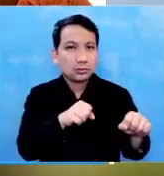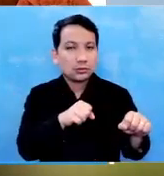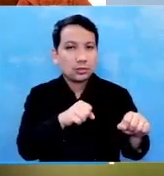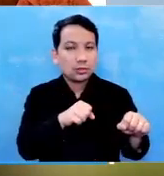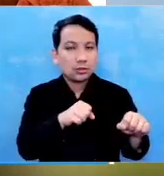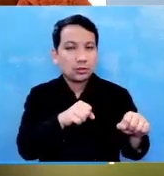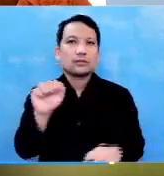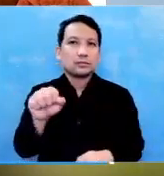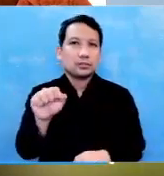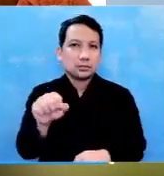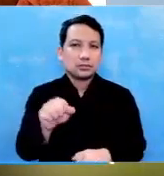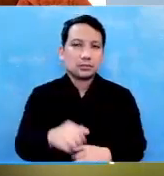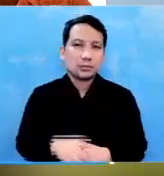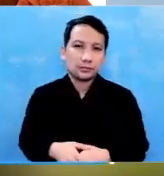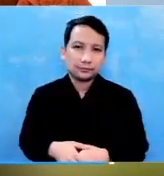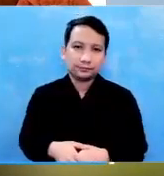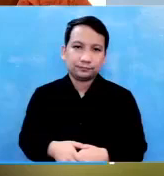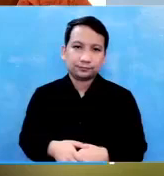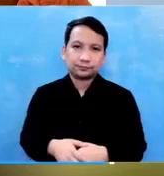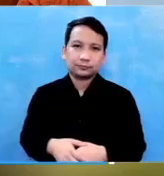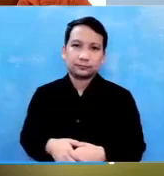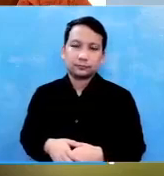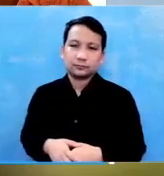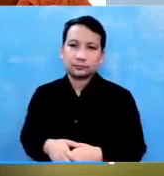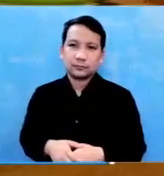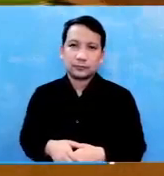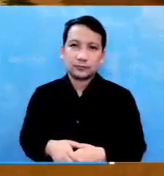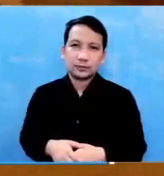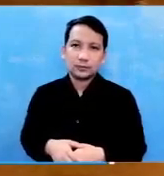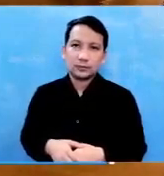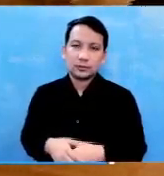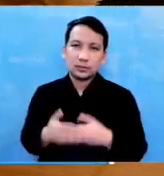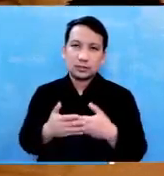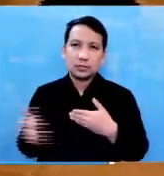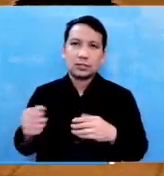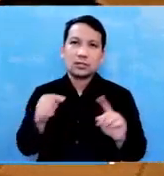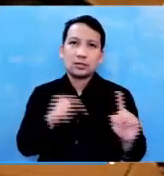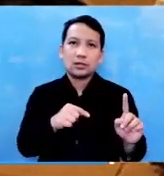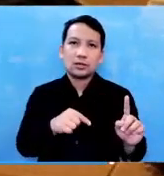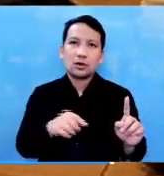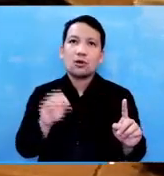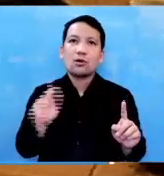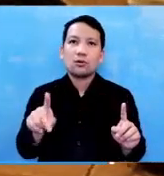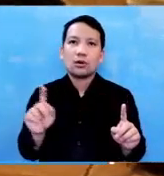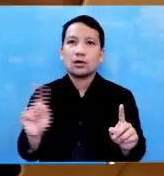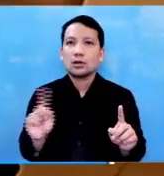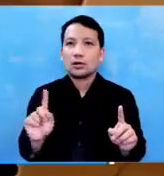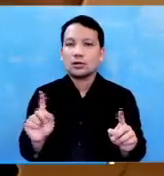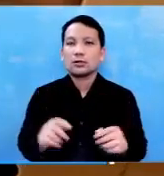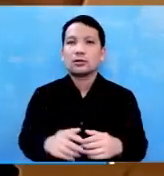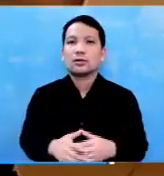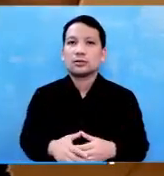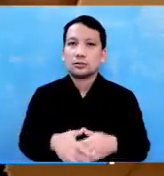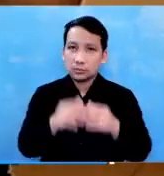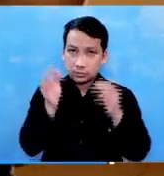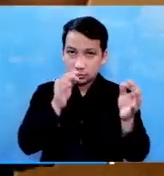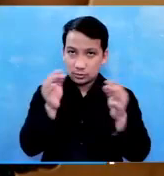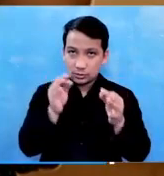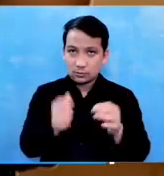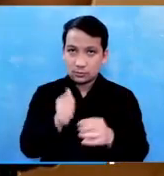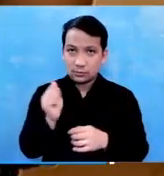Yes, ma'am. We are looking into the direction that these are already shabu